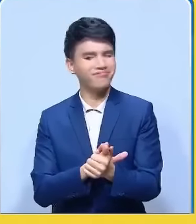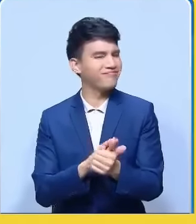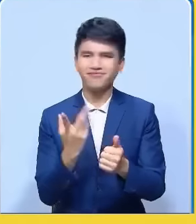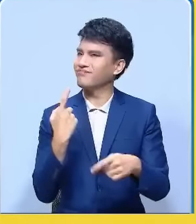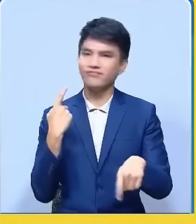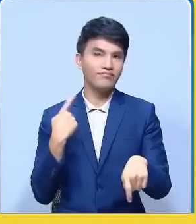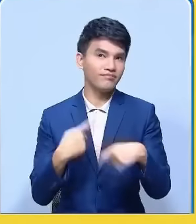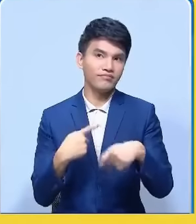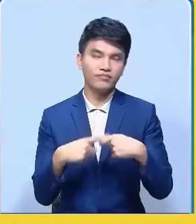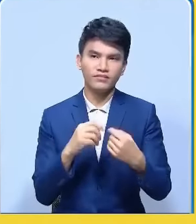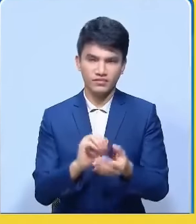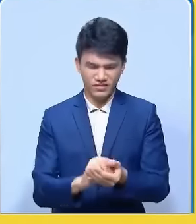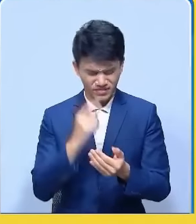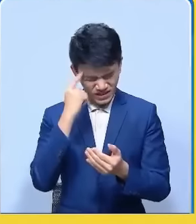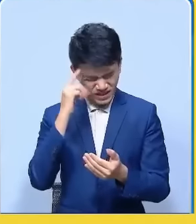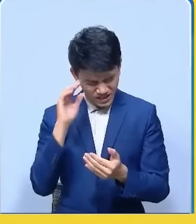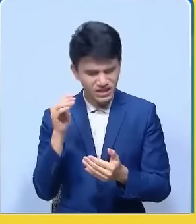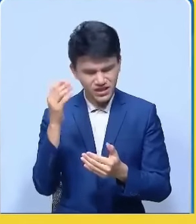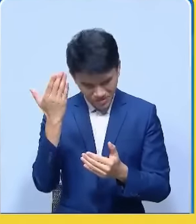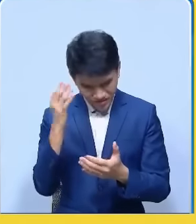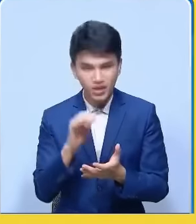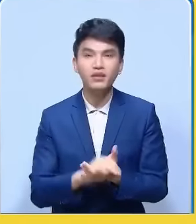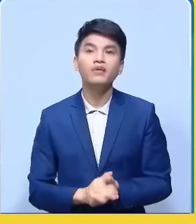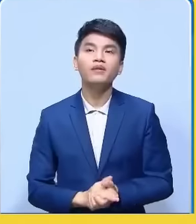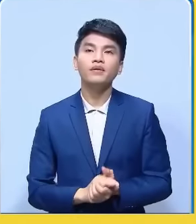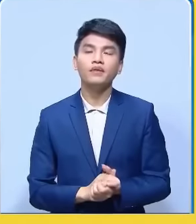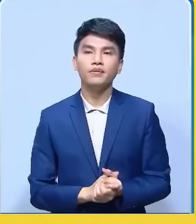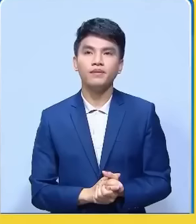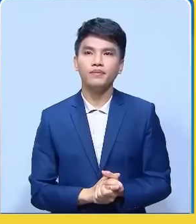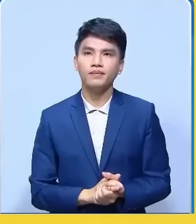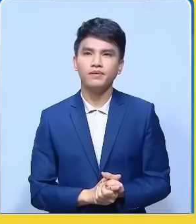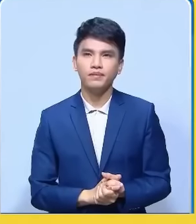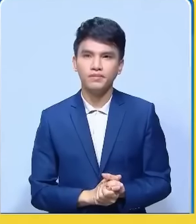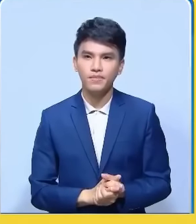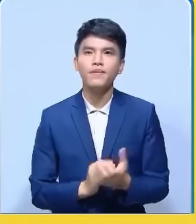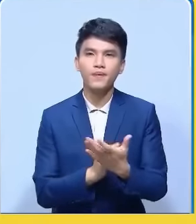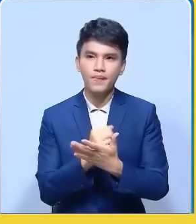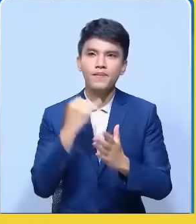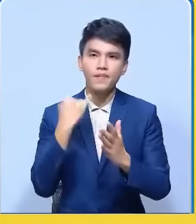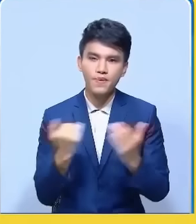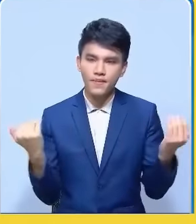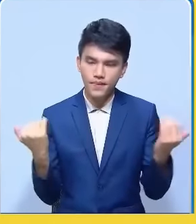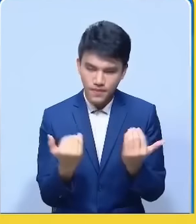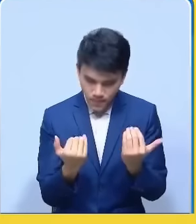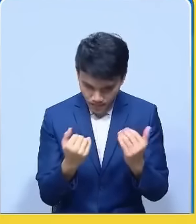คะลองคิดดูดีๆมันได้ไม่คุ้มเสียอยู่แล้วนะคะ ค่ะ ทนหนักด้วยนะเรื่องของยาเสพติดแล้วลูกก็ต้อง